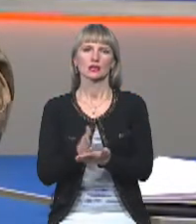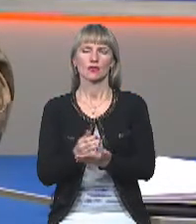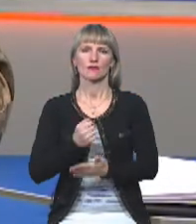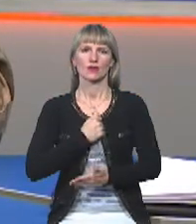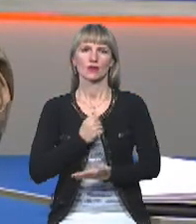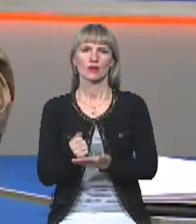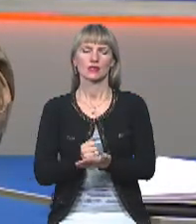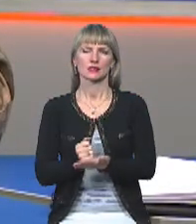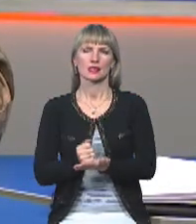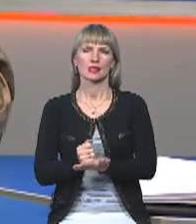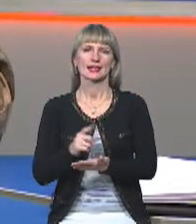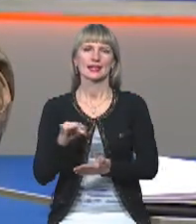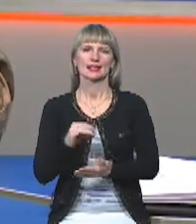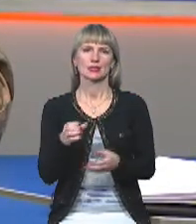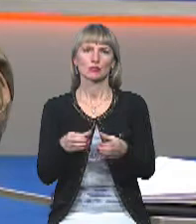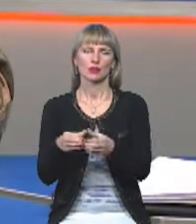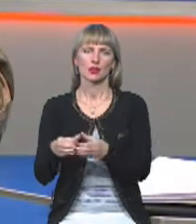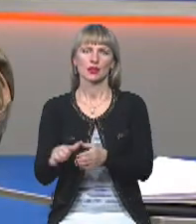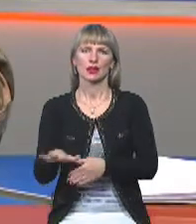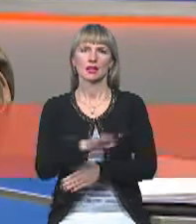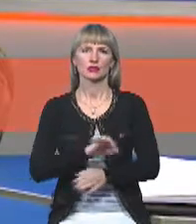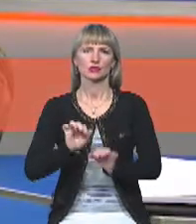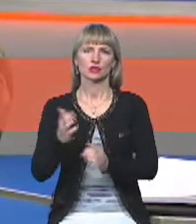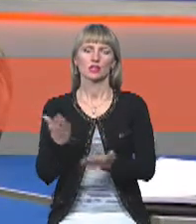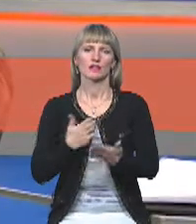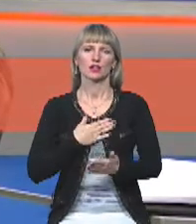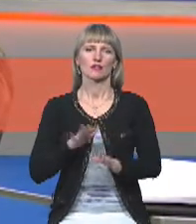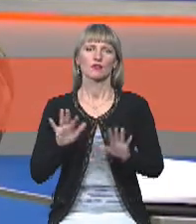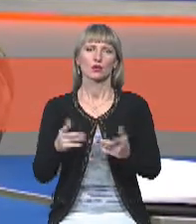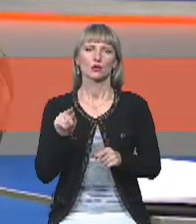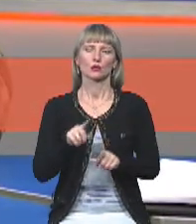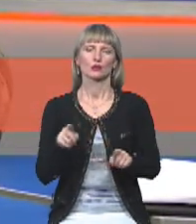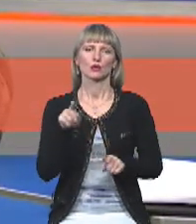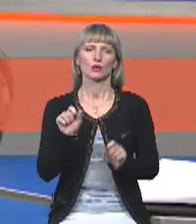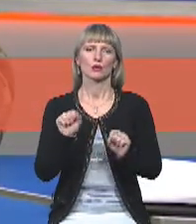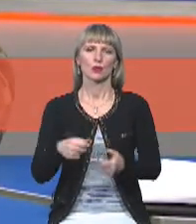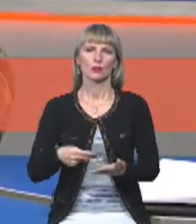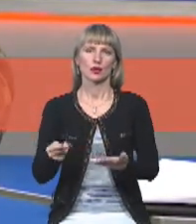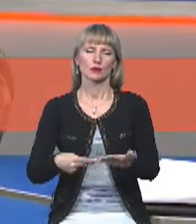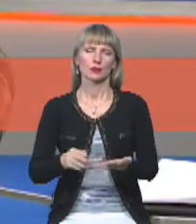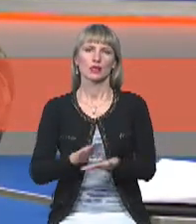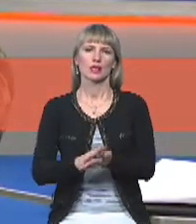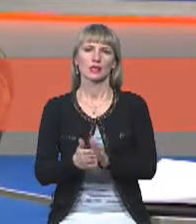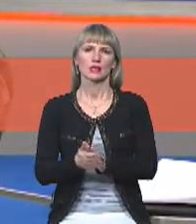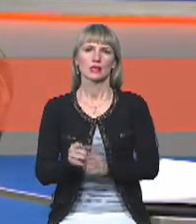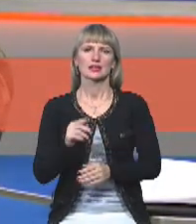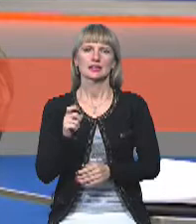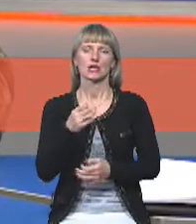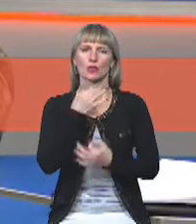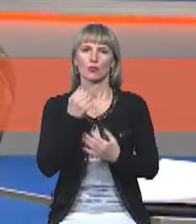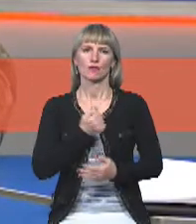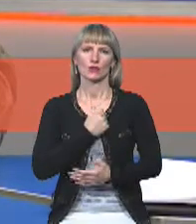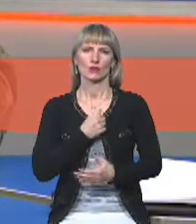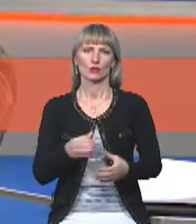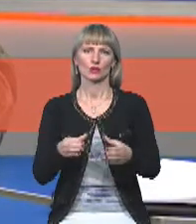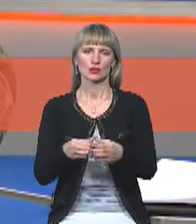військовому резерві з підрозділами територіальної оборони, якщо в нашому випадку, тому що вони можуть підписувати контракт з будь-якою військовою